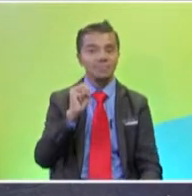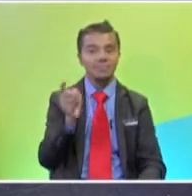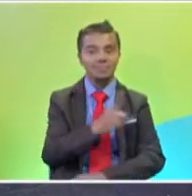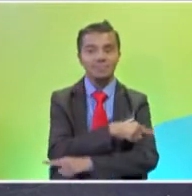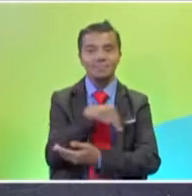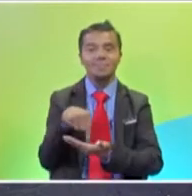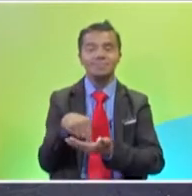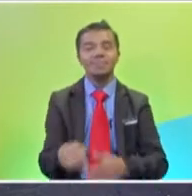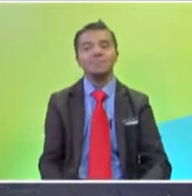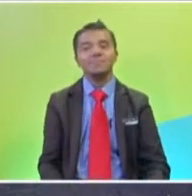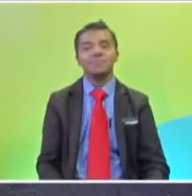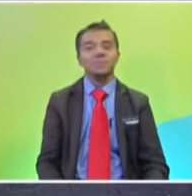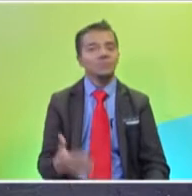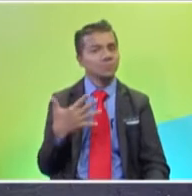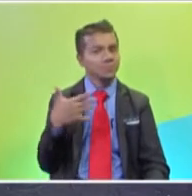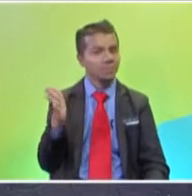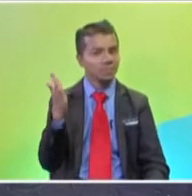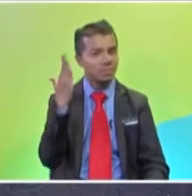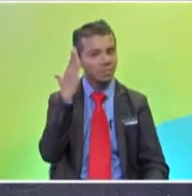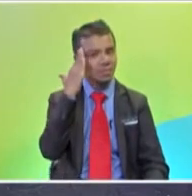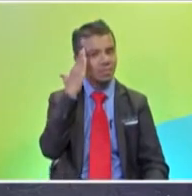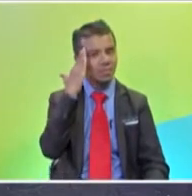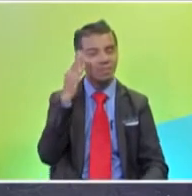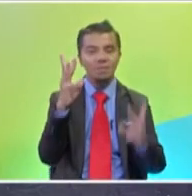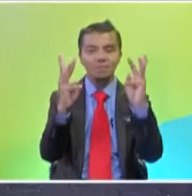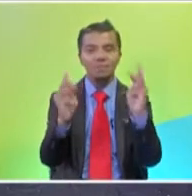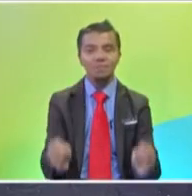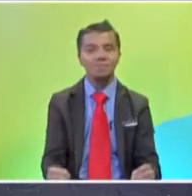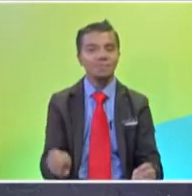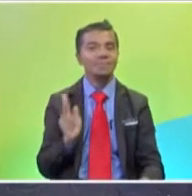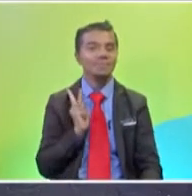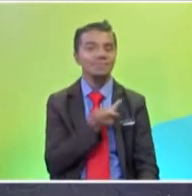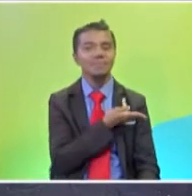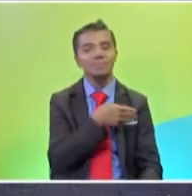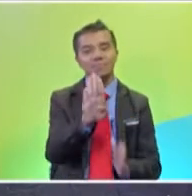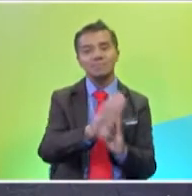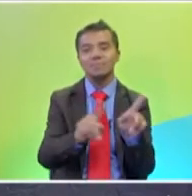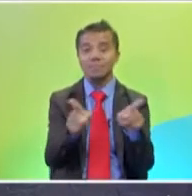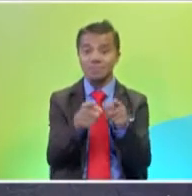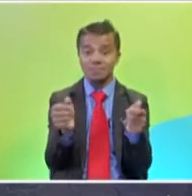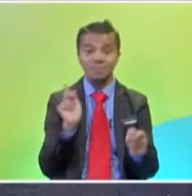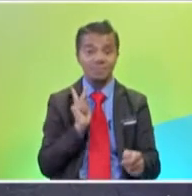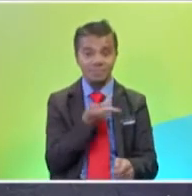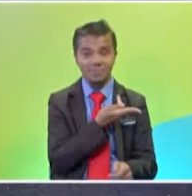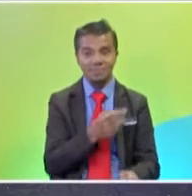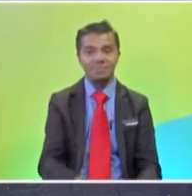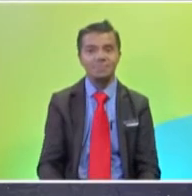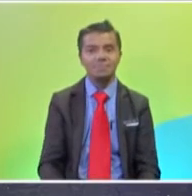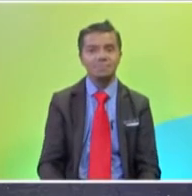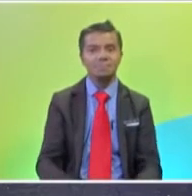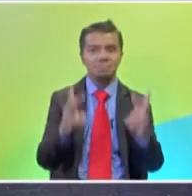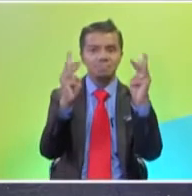cikgu. Dah tahu murid-murid yang akan bersama dengan kita. Sudah tentu juga murid-murid yang sedang menonton ketika ini nak tahu